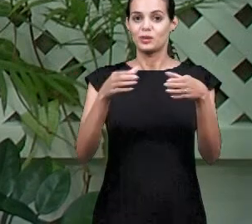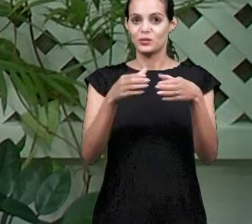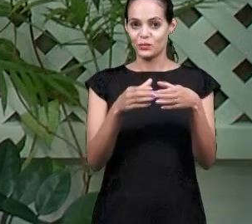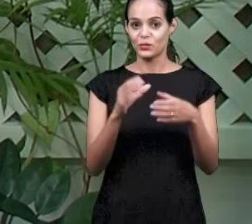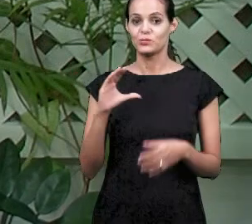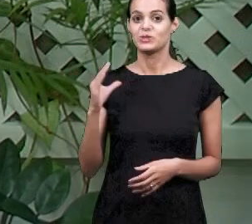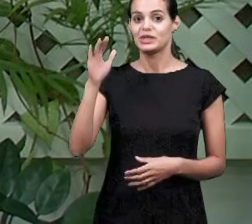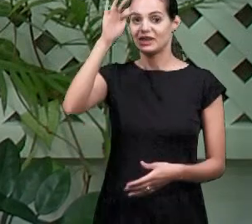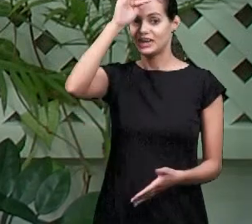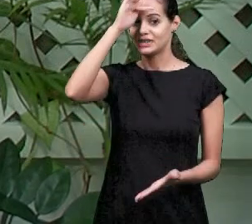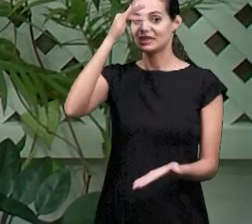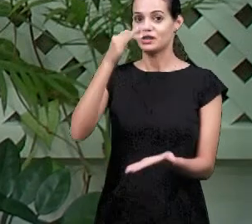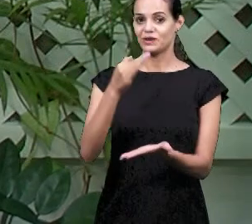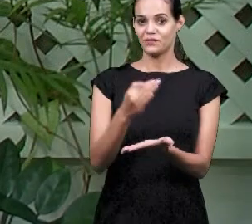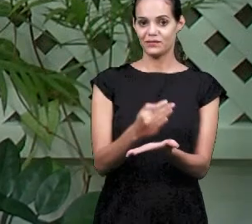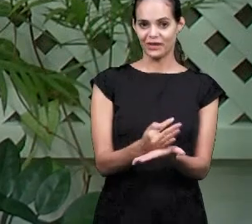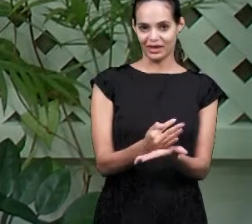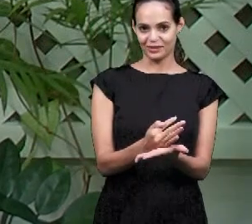allons finir